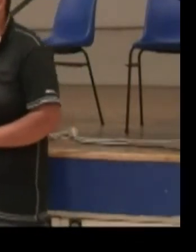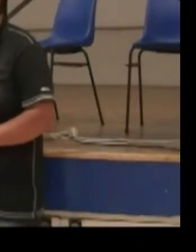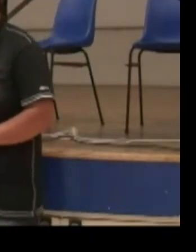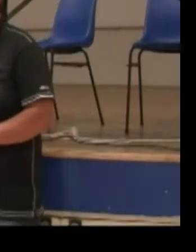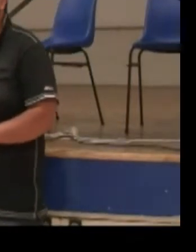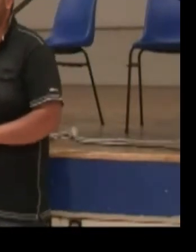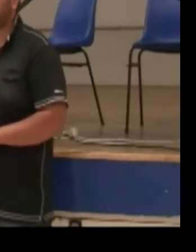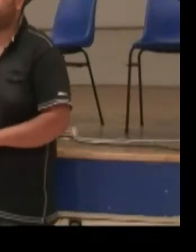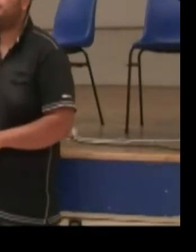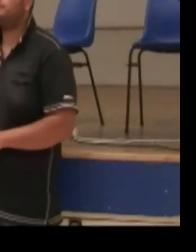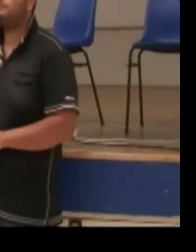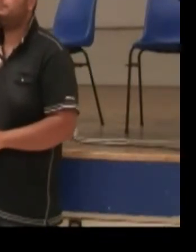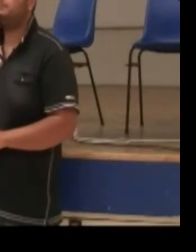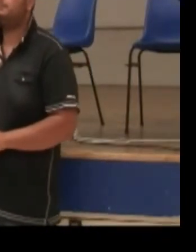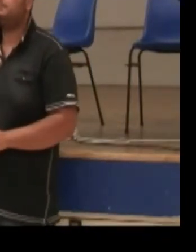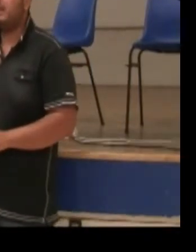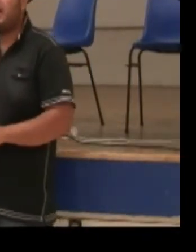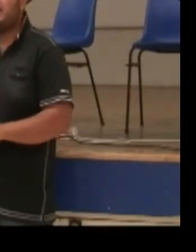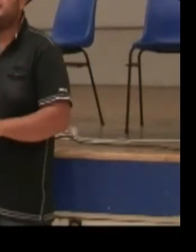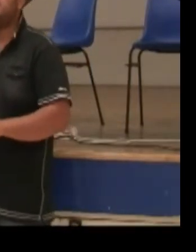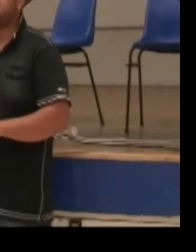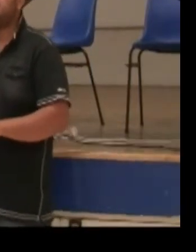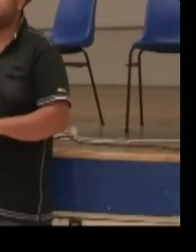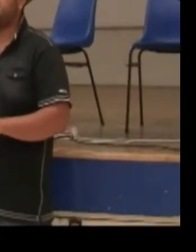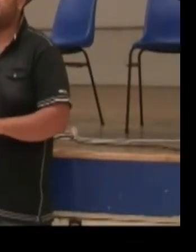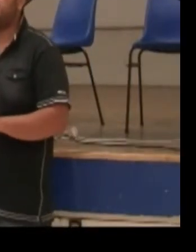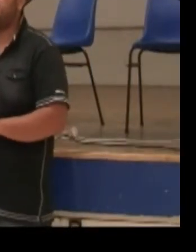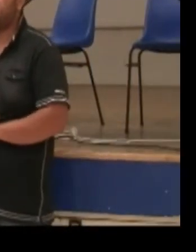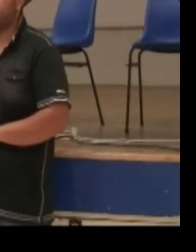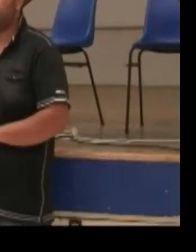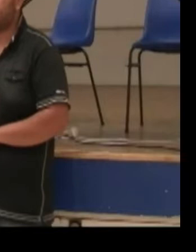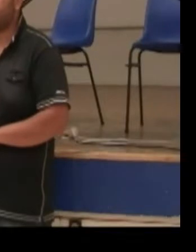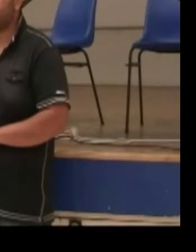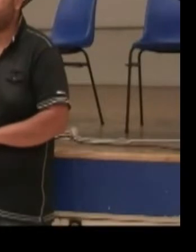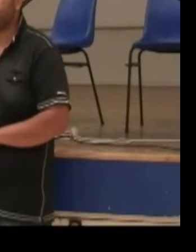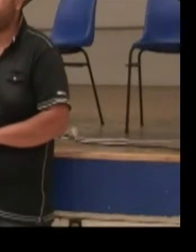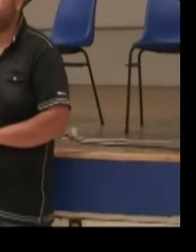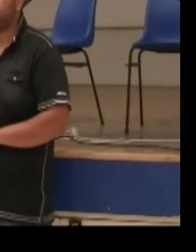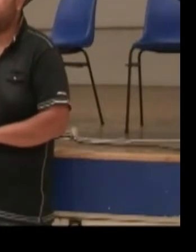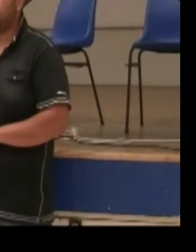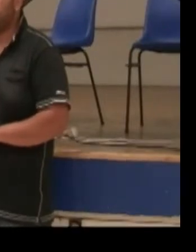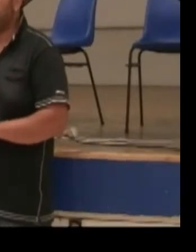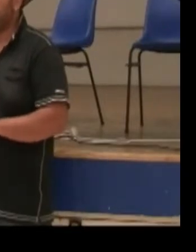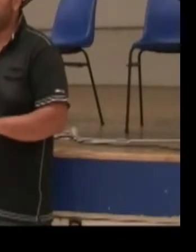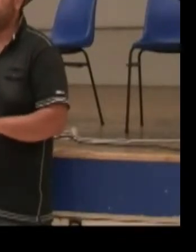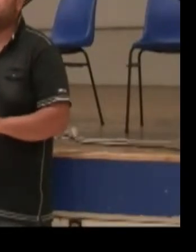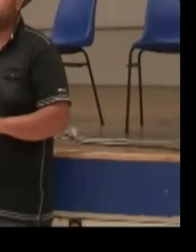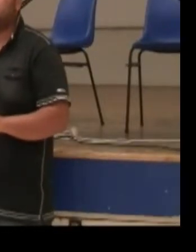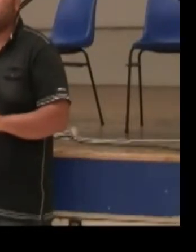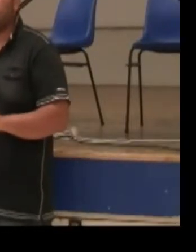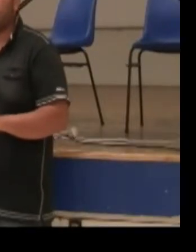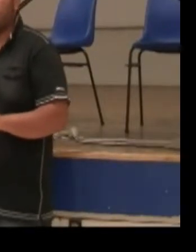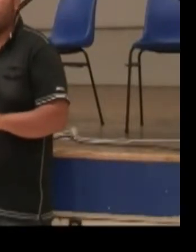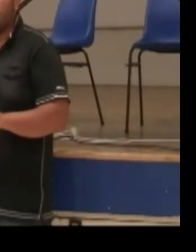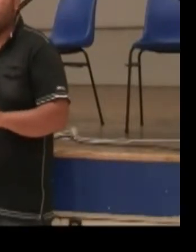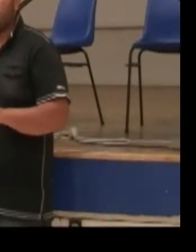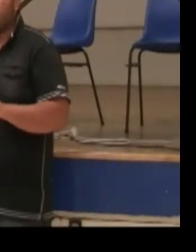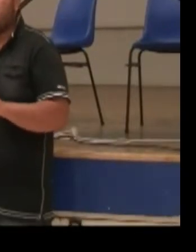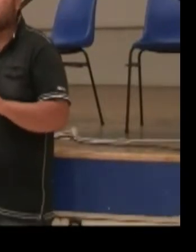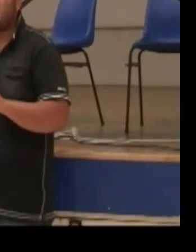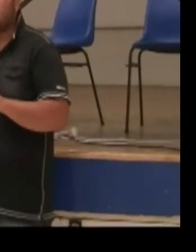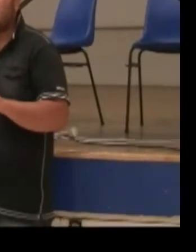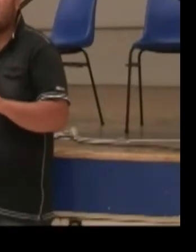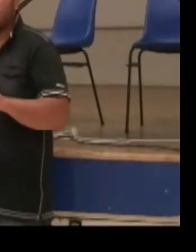سورة البقرة الله سبحانه وتعالى يدي يا أيها الذين آمنوا لا تقولوا راعنا وقولوا انظرنا